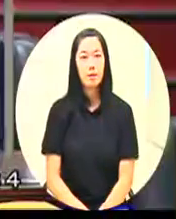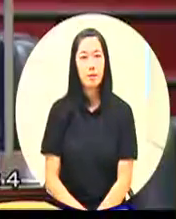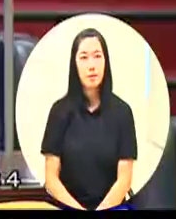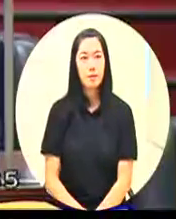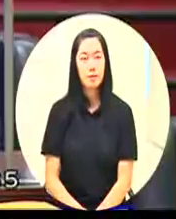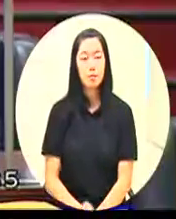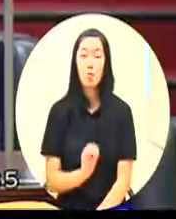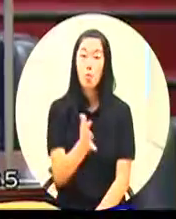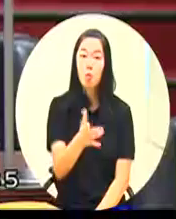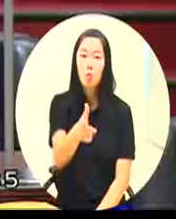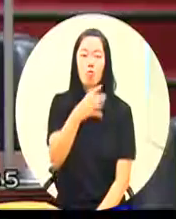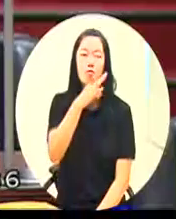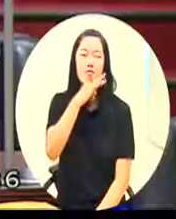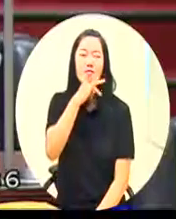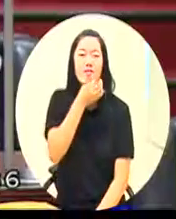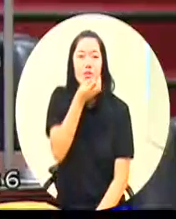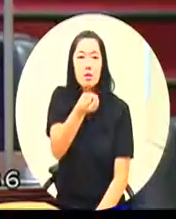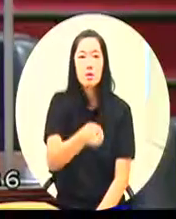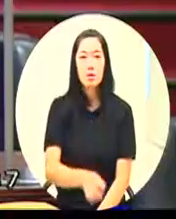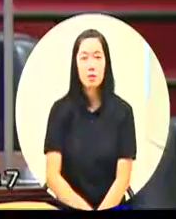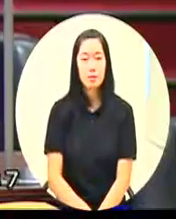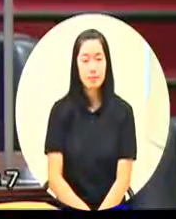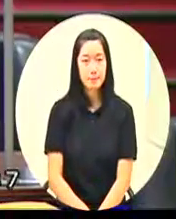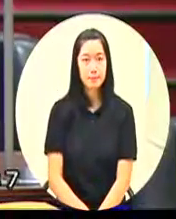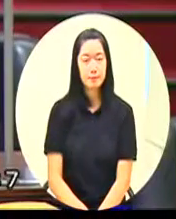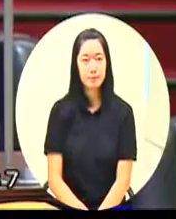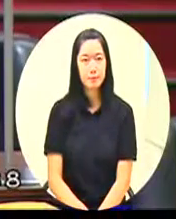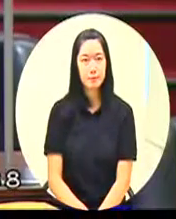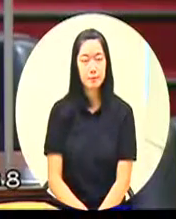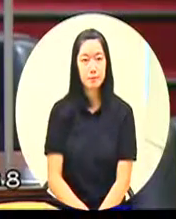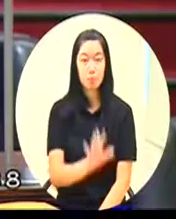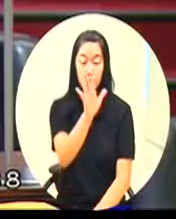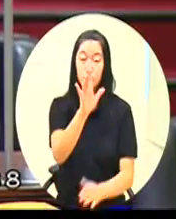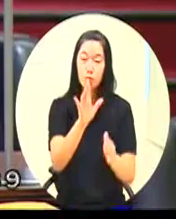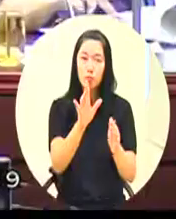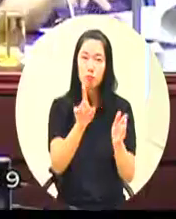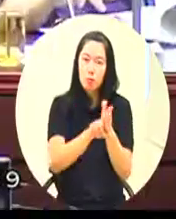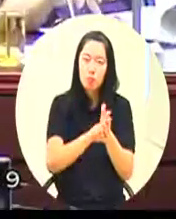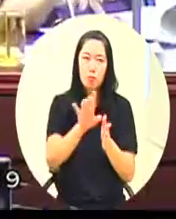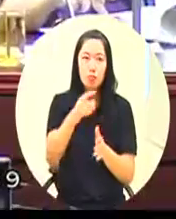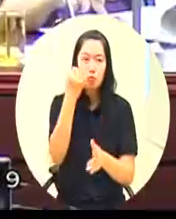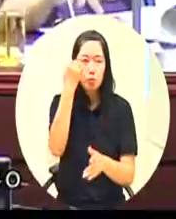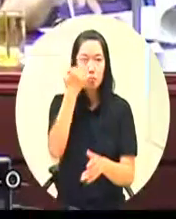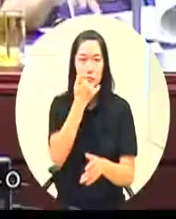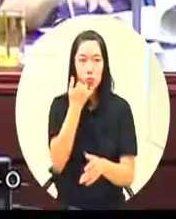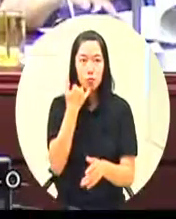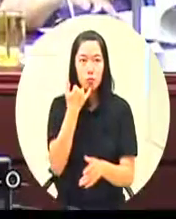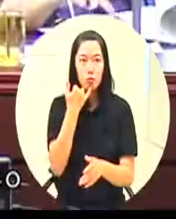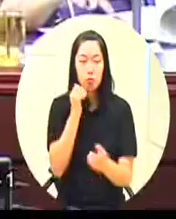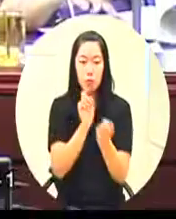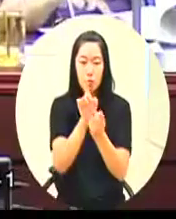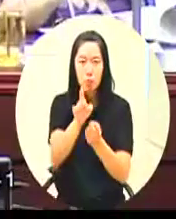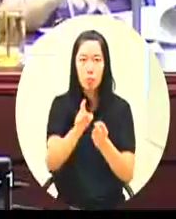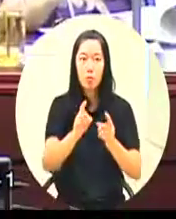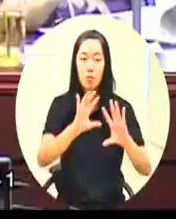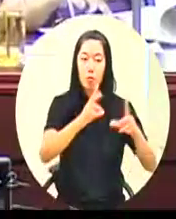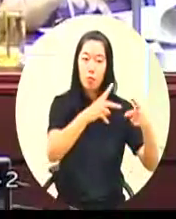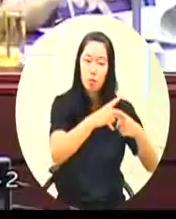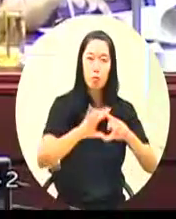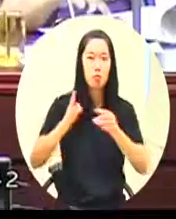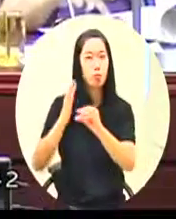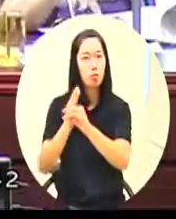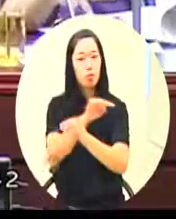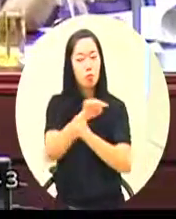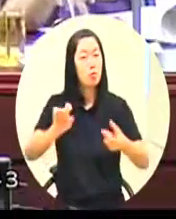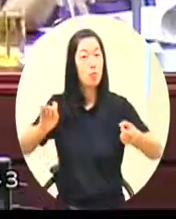因为他年纪太小，有时候我们会把它算成那个国小跟国中是不太一样的，小学